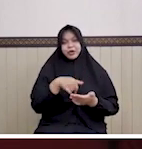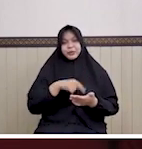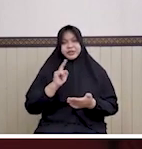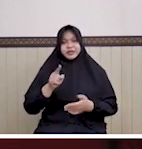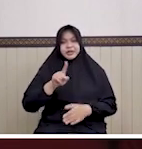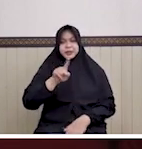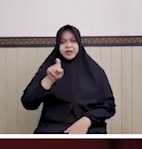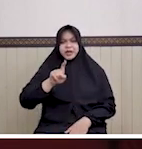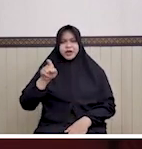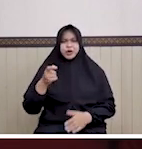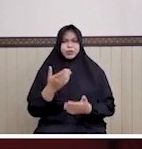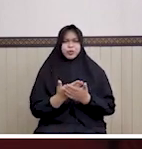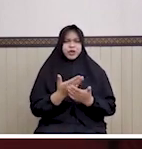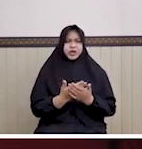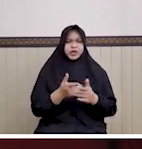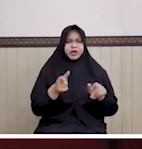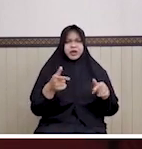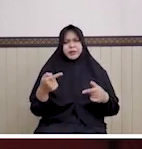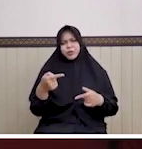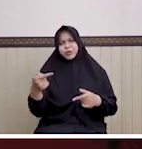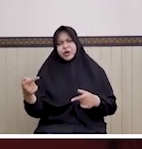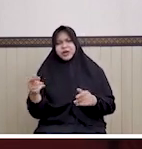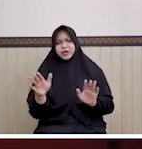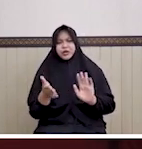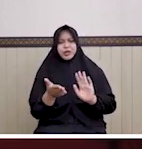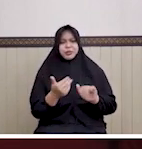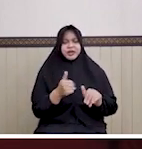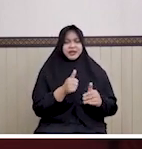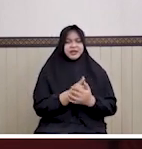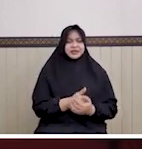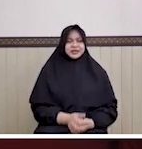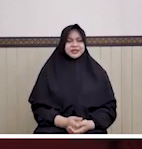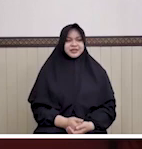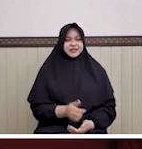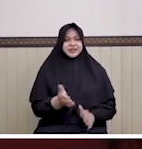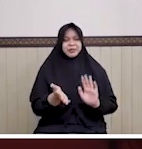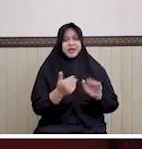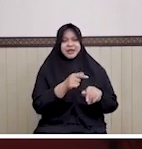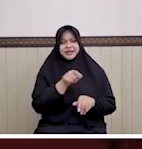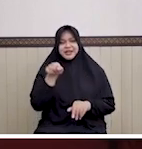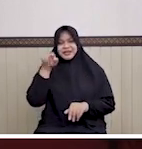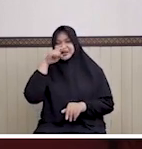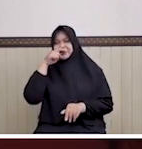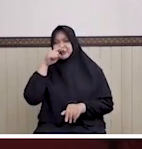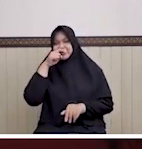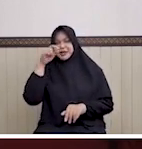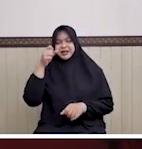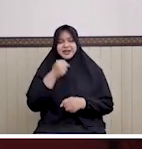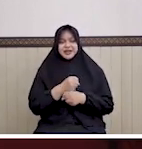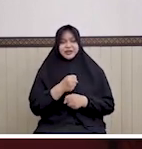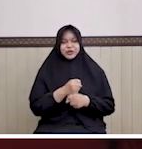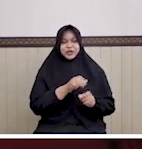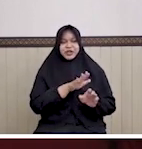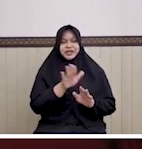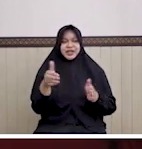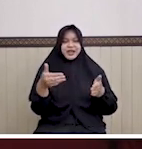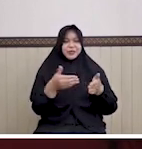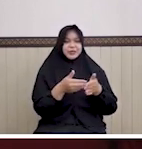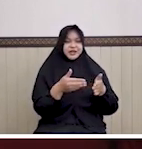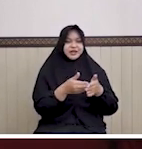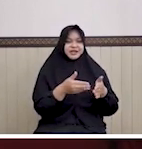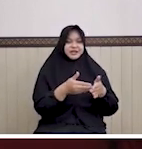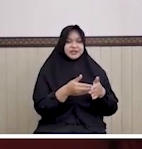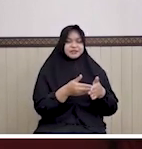ini buktinya ada ini tapi biasanya dikembaliin lagi ke Pangkal terkenal nama biarkan Hai karena hambatannya